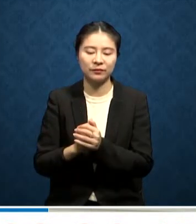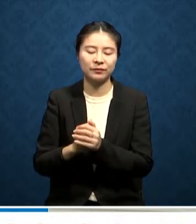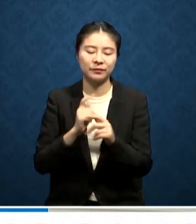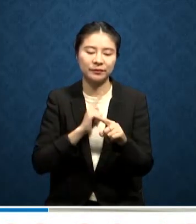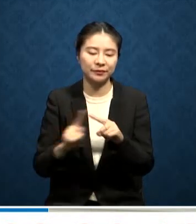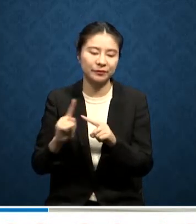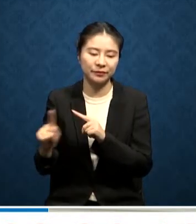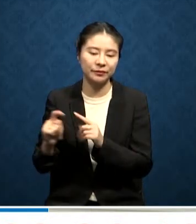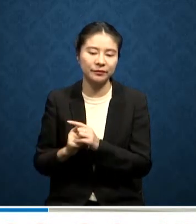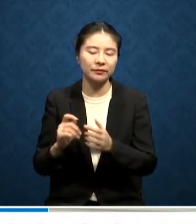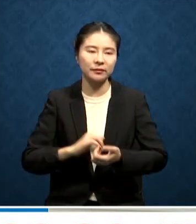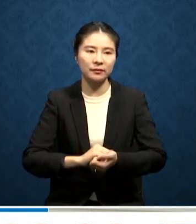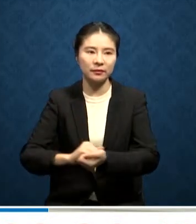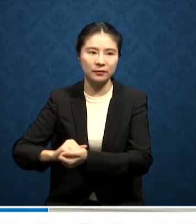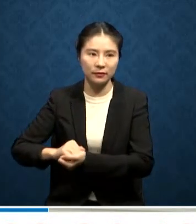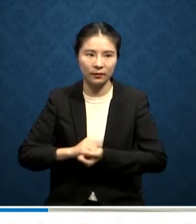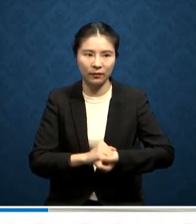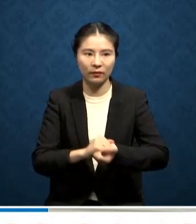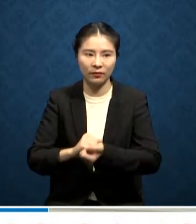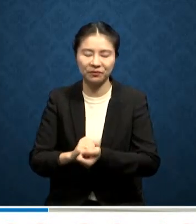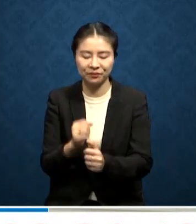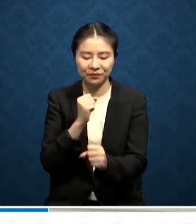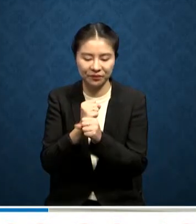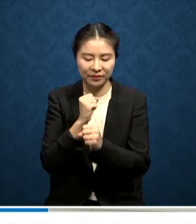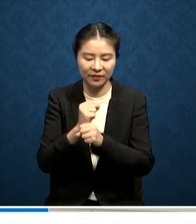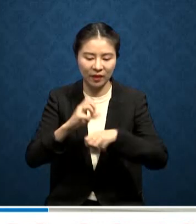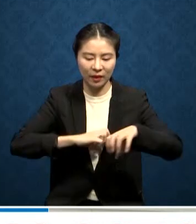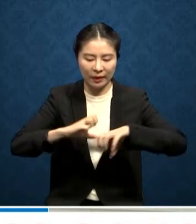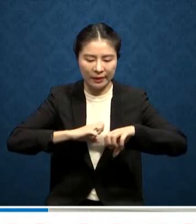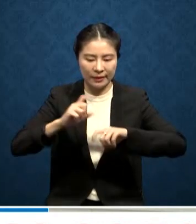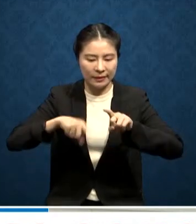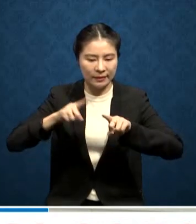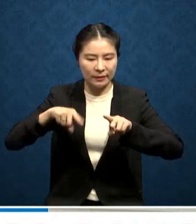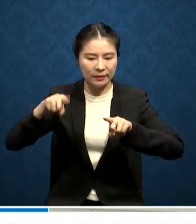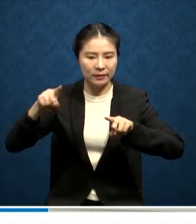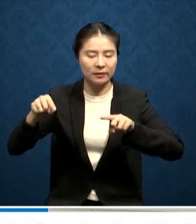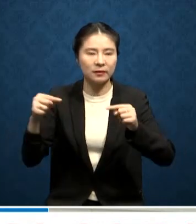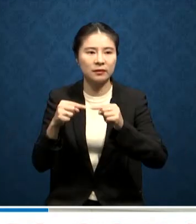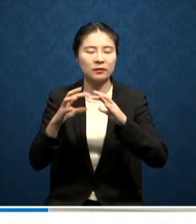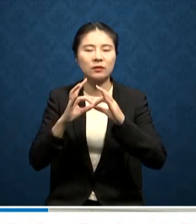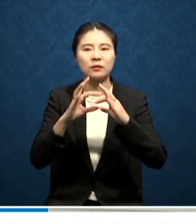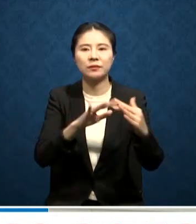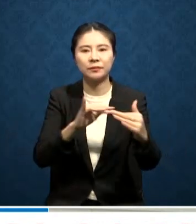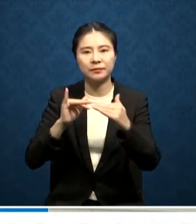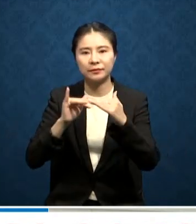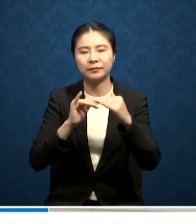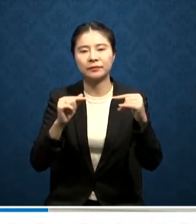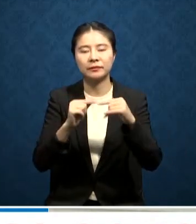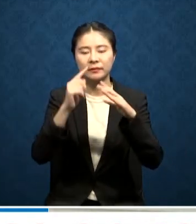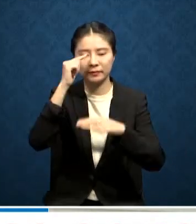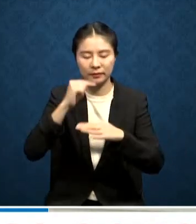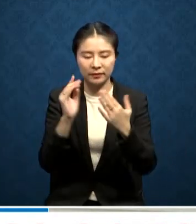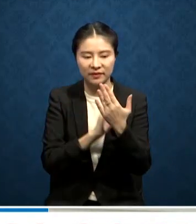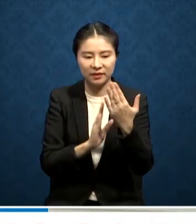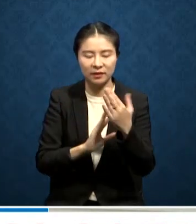ร่วมมือกันอย่างเต็มที่แล้วเพื่อบริหารจัดการคลื่นความถี่ซึ่งเป็นทรัพยากรด้านการสื่อสารระดับชาติอย่างมีประสิทธิภาพ